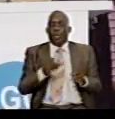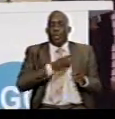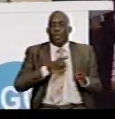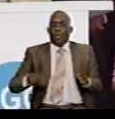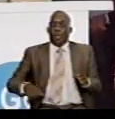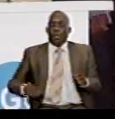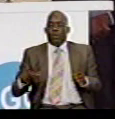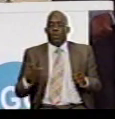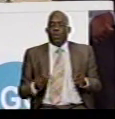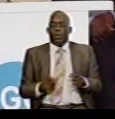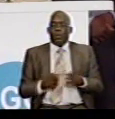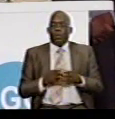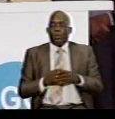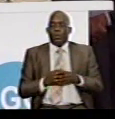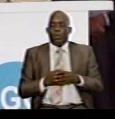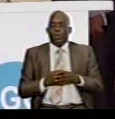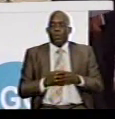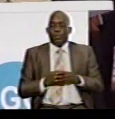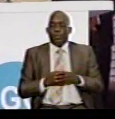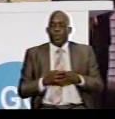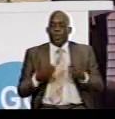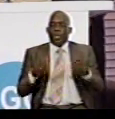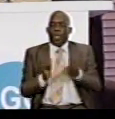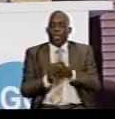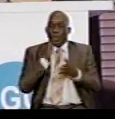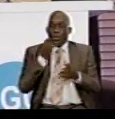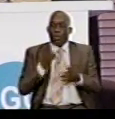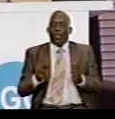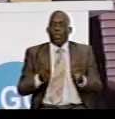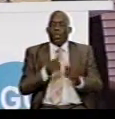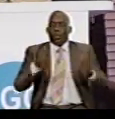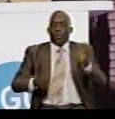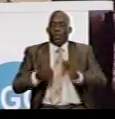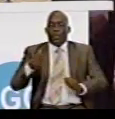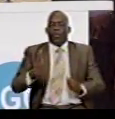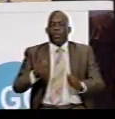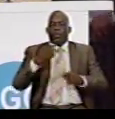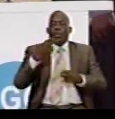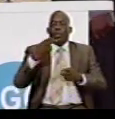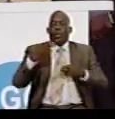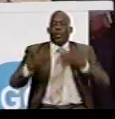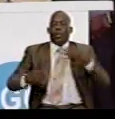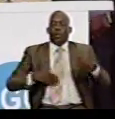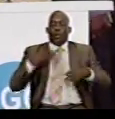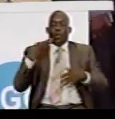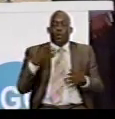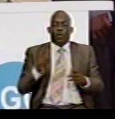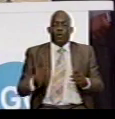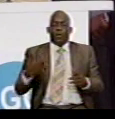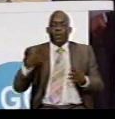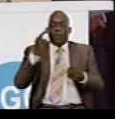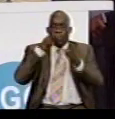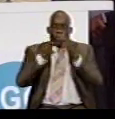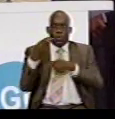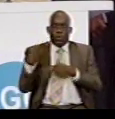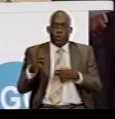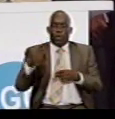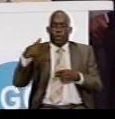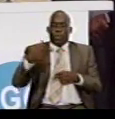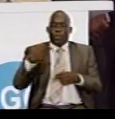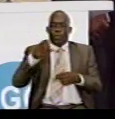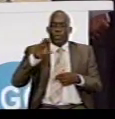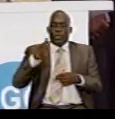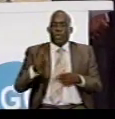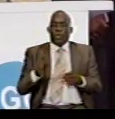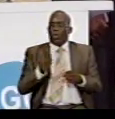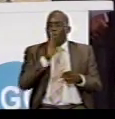joy. Ça c'est la plus grande joie. That's the greatest joy. Ça c'est la plus grande joie. Of the vision of GCK. De la vision, la croisade globale. Sauve les